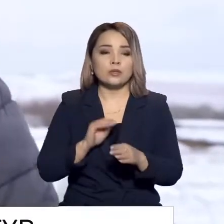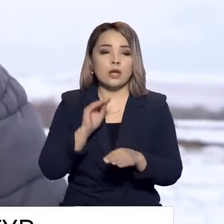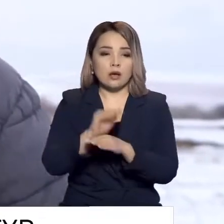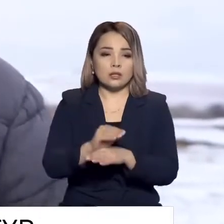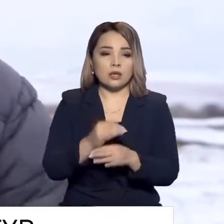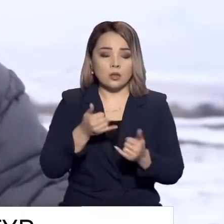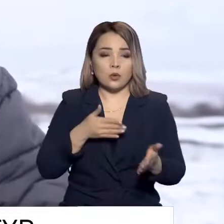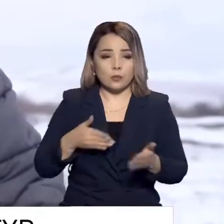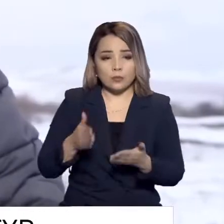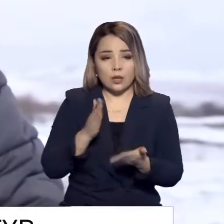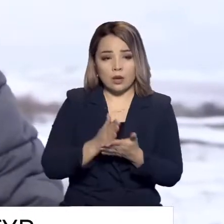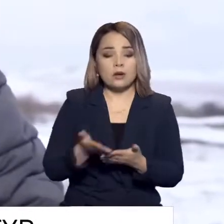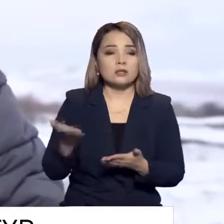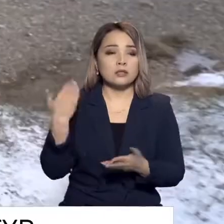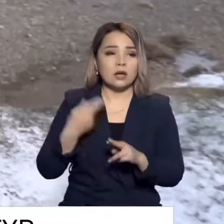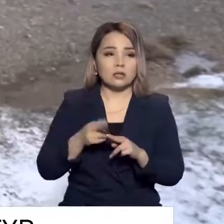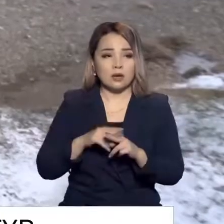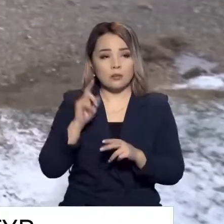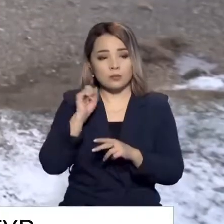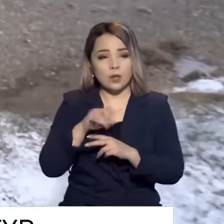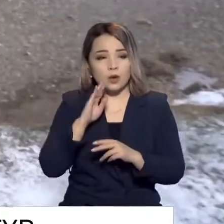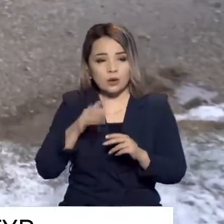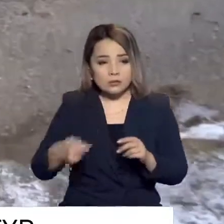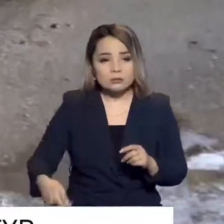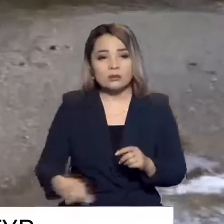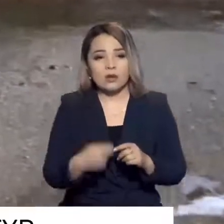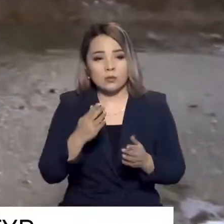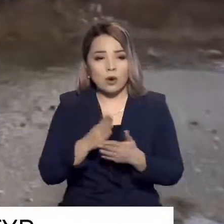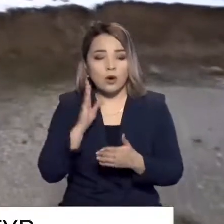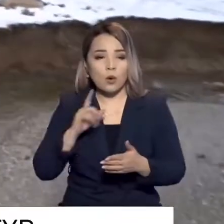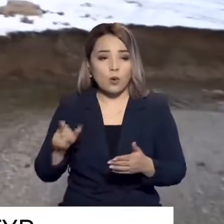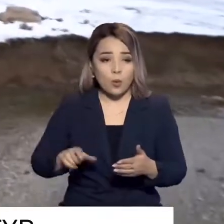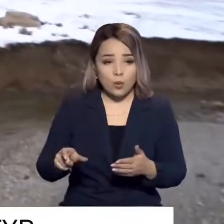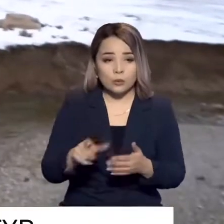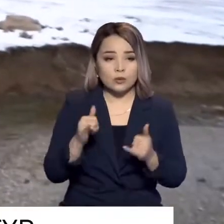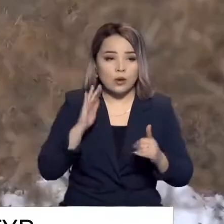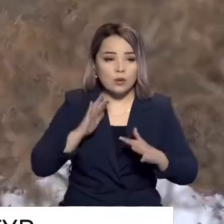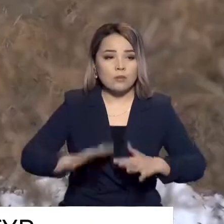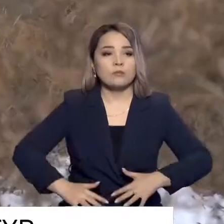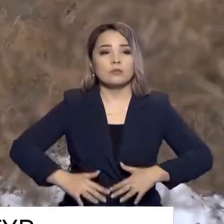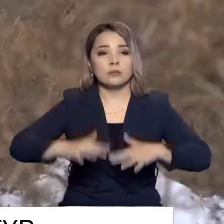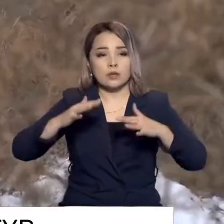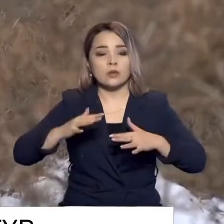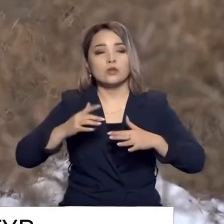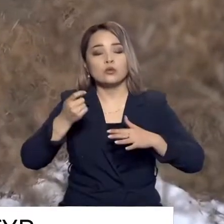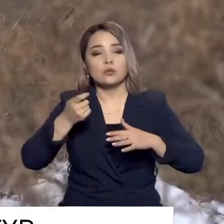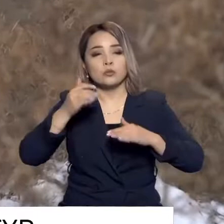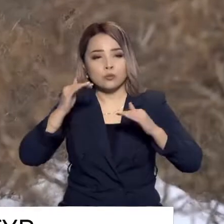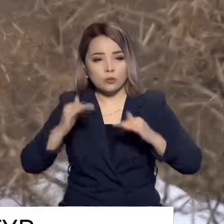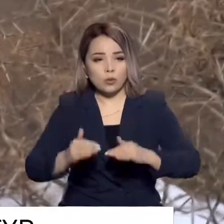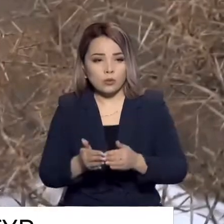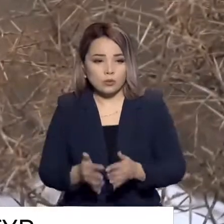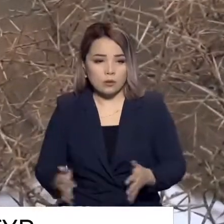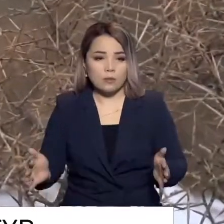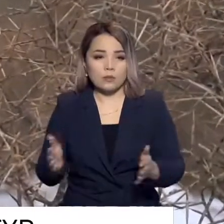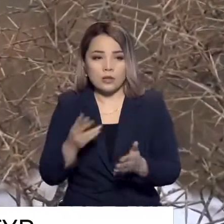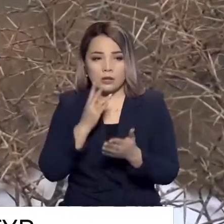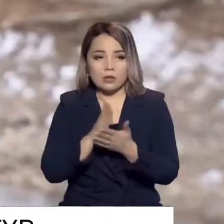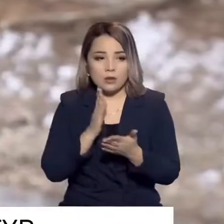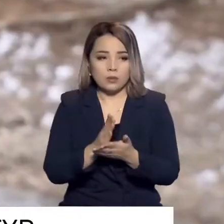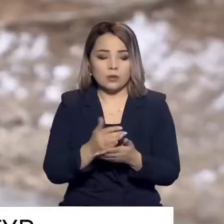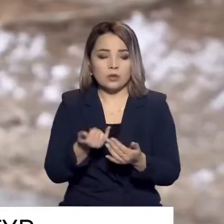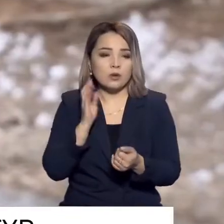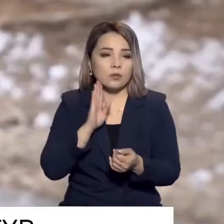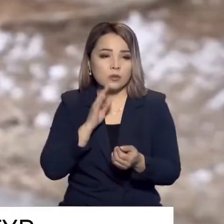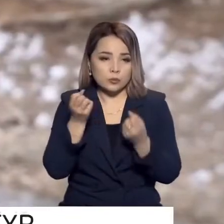арна. Бұрындары жағасынан еңкейіп қана суды іліп ала кететін өзеннің табаны бүгінде 2-3 метрге дейін төмендеп кеткен. Айнала